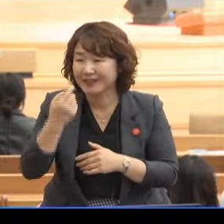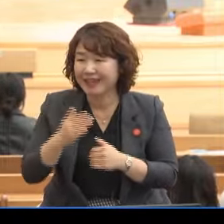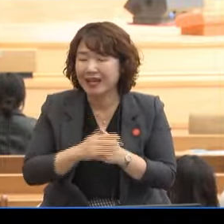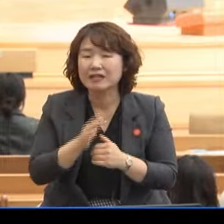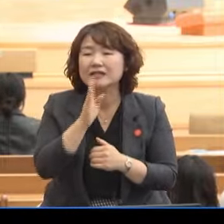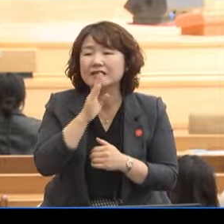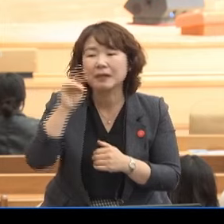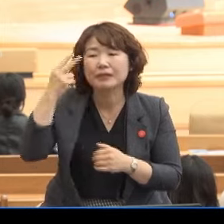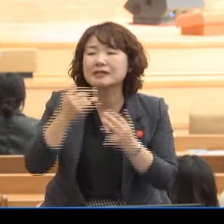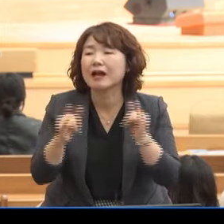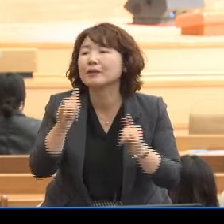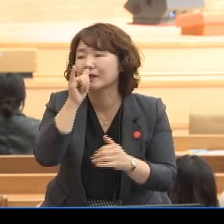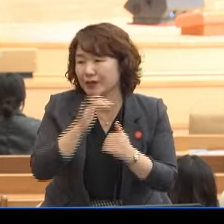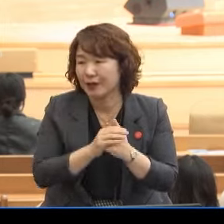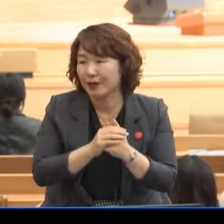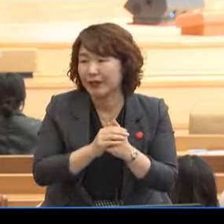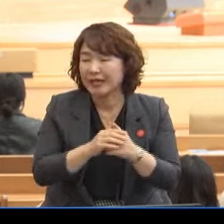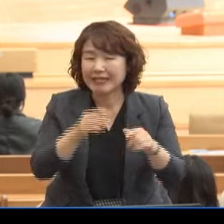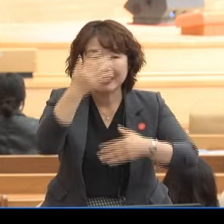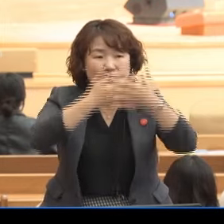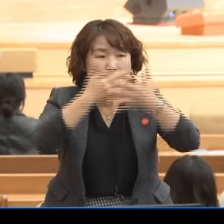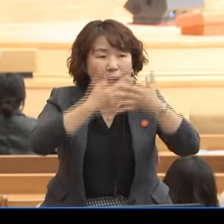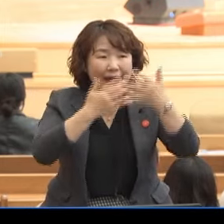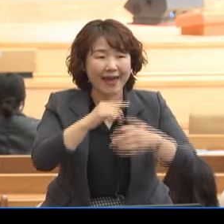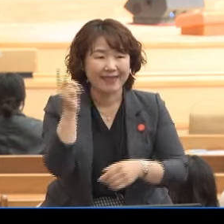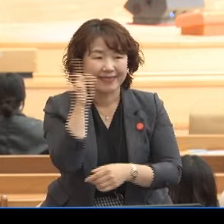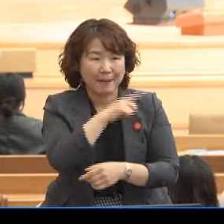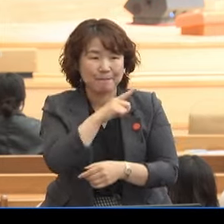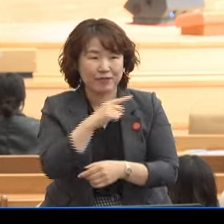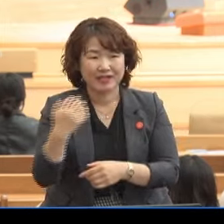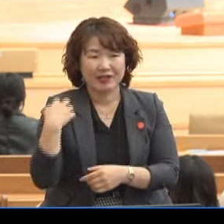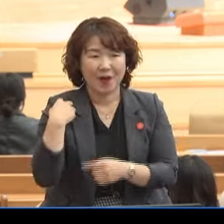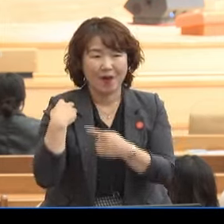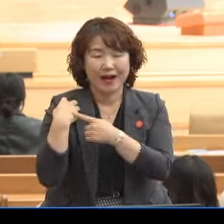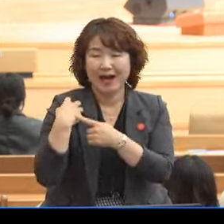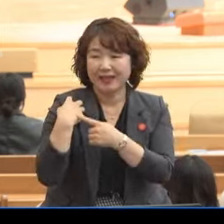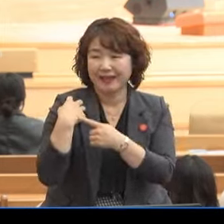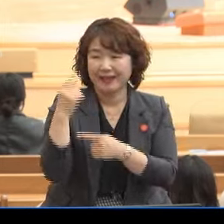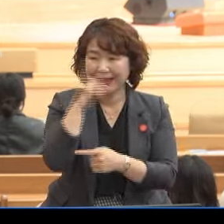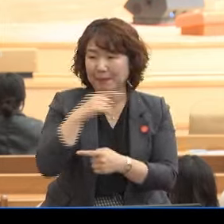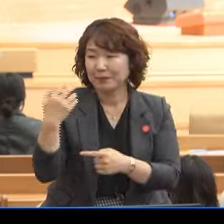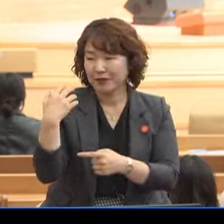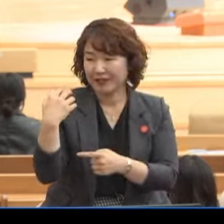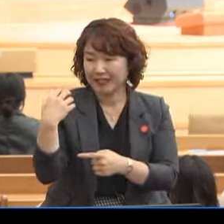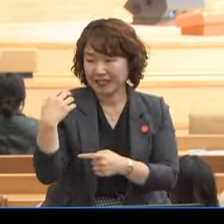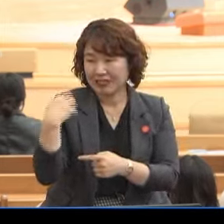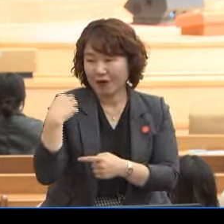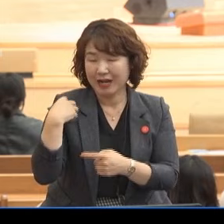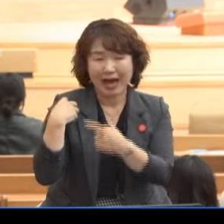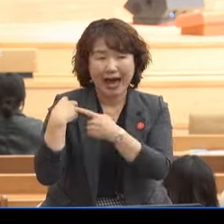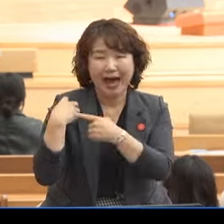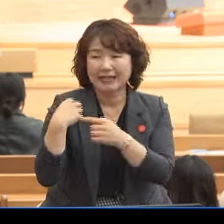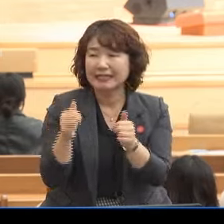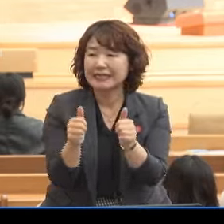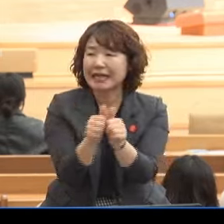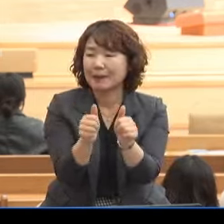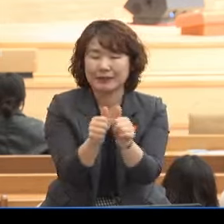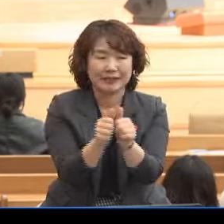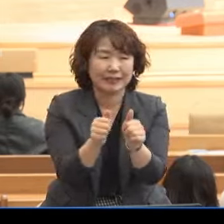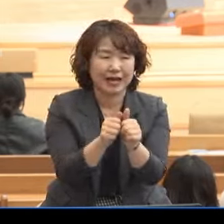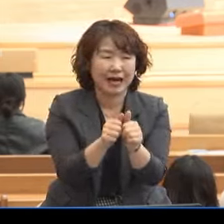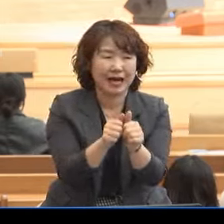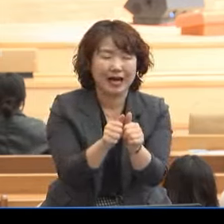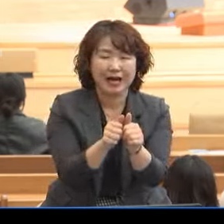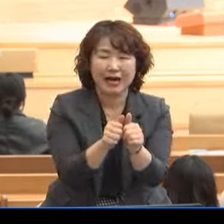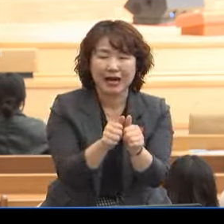있었습니다. 더 다크 나이트의 악당 빌런으로 나오는 조커 역할을 한 사람 있죠. 히스 레저라는 사람.